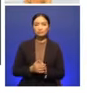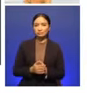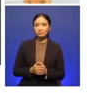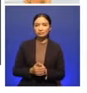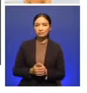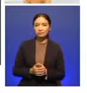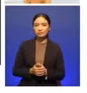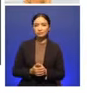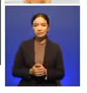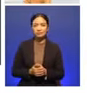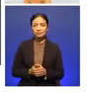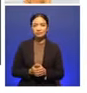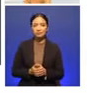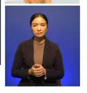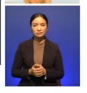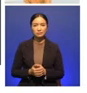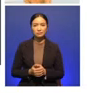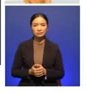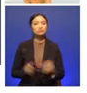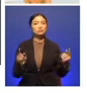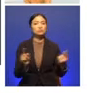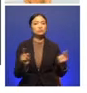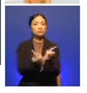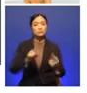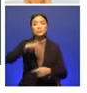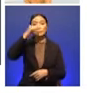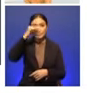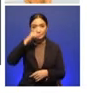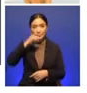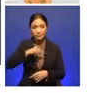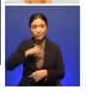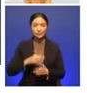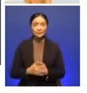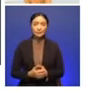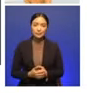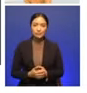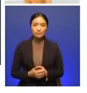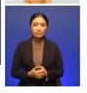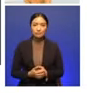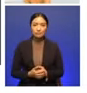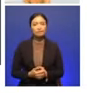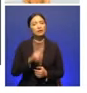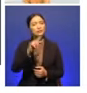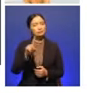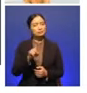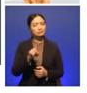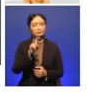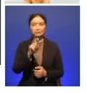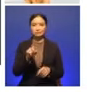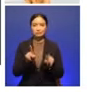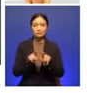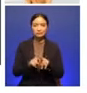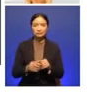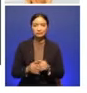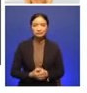นะครับแต่สังคมไทยเนี่ยก็น่าตั้งคำถามครับน่าตั้งคำถามว่า